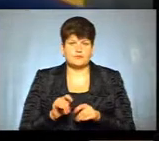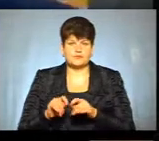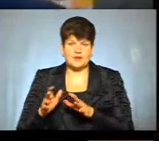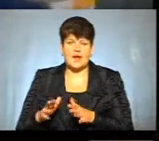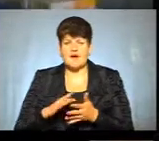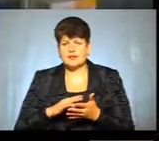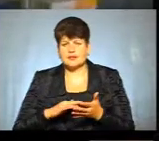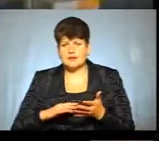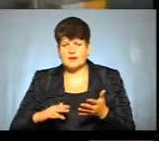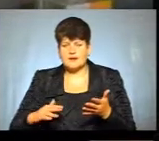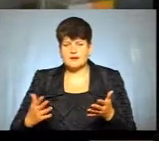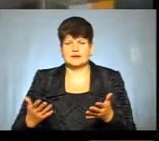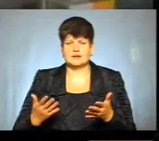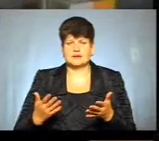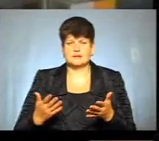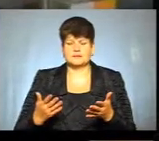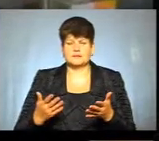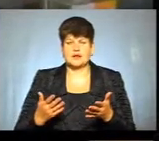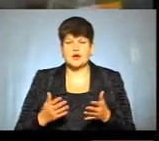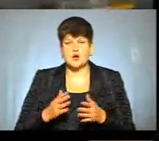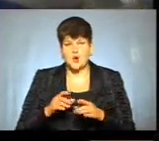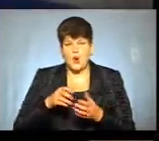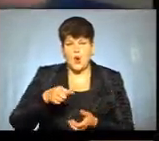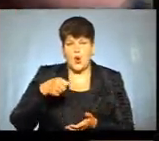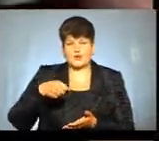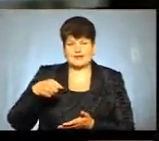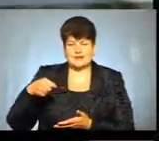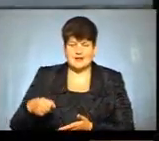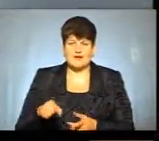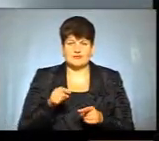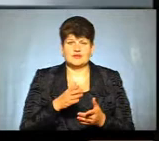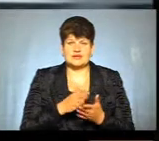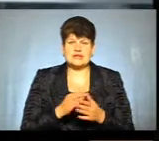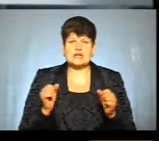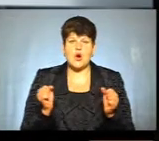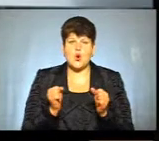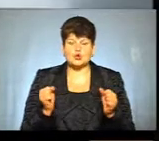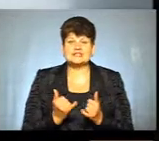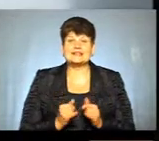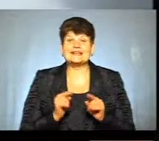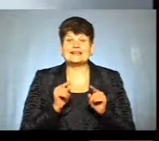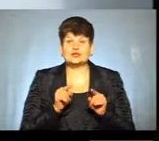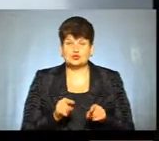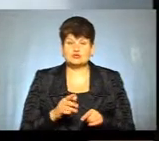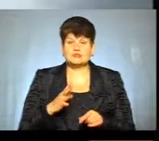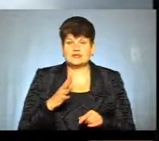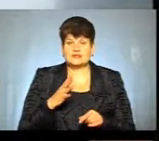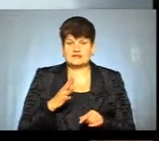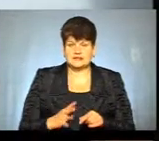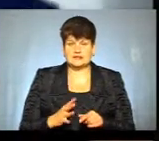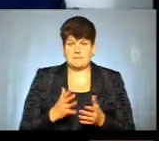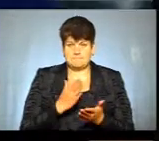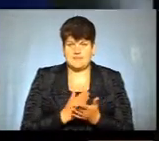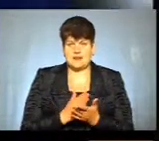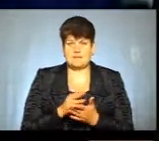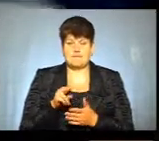йде, бачите, навіть контейнера, ті, які будуть транспортуватися, вони стоять на холодженні для того, щоб вони витримували і відповідно тримали